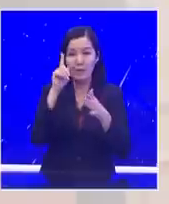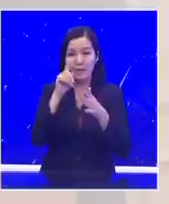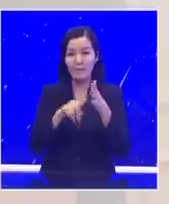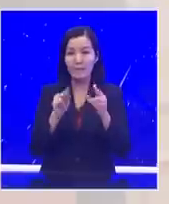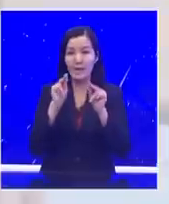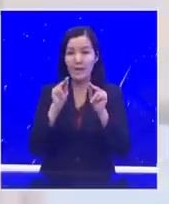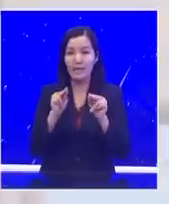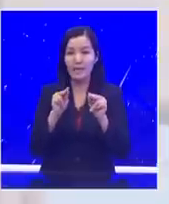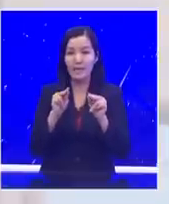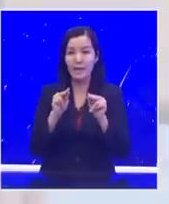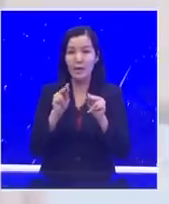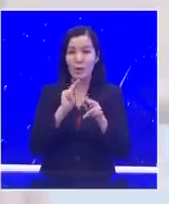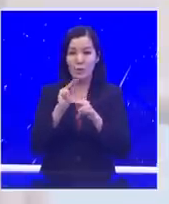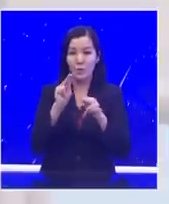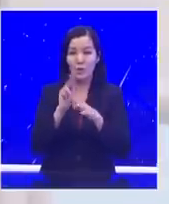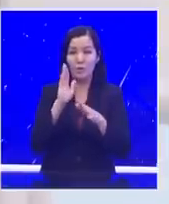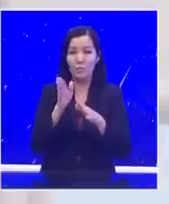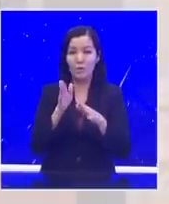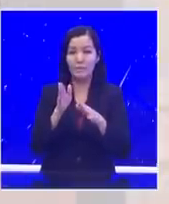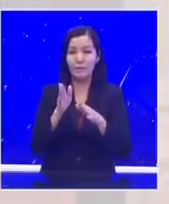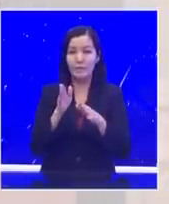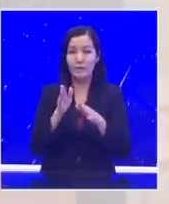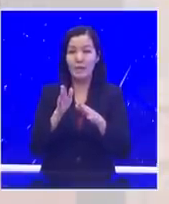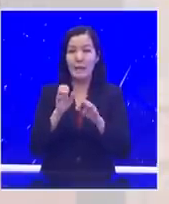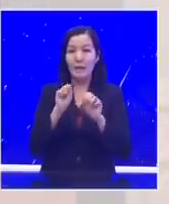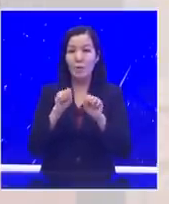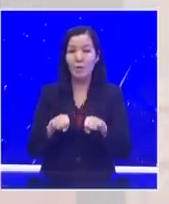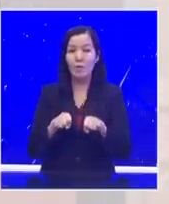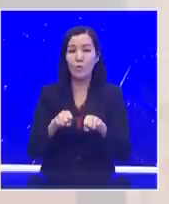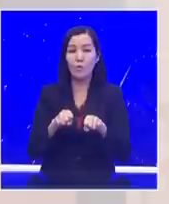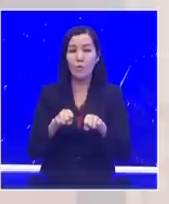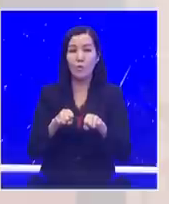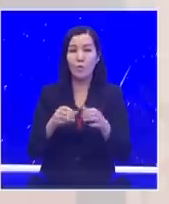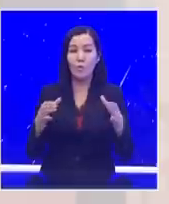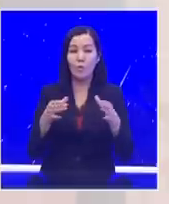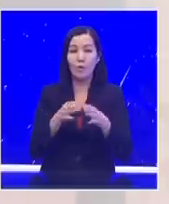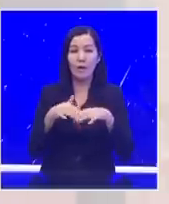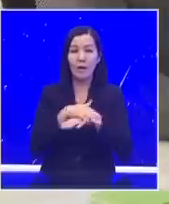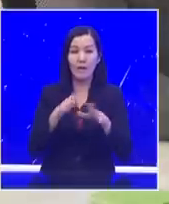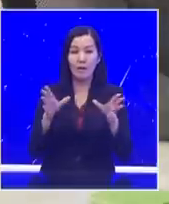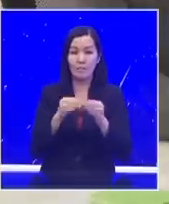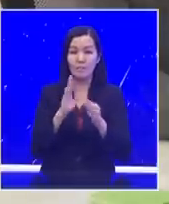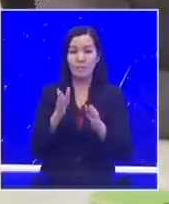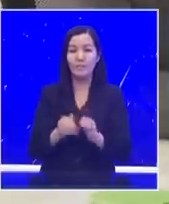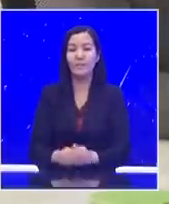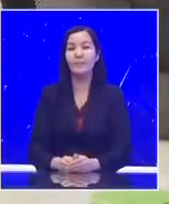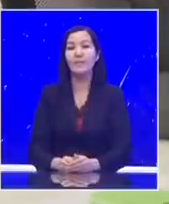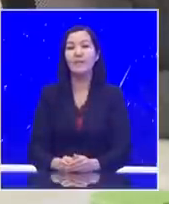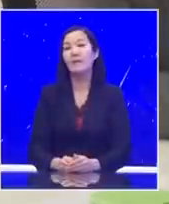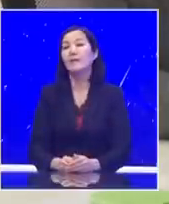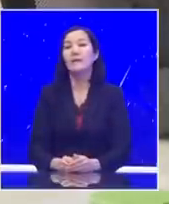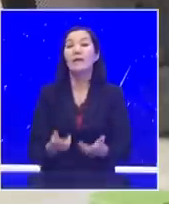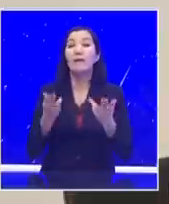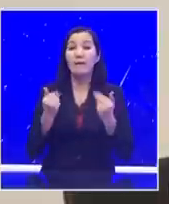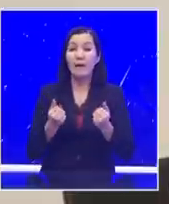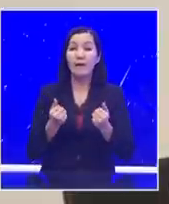әділдікке шақырудамыз. Сол себептен біздің құқық қорғау органы ретінде халыққа жақынымызды көрсетеді. Иә, антикор орталығы